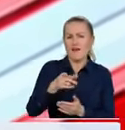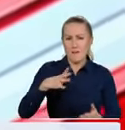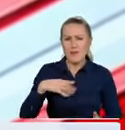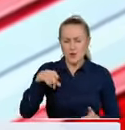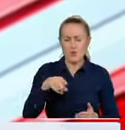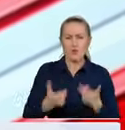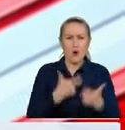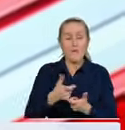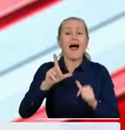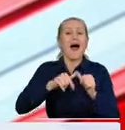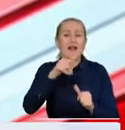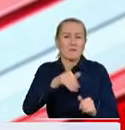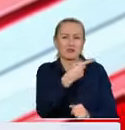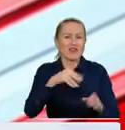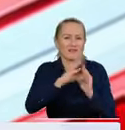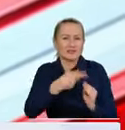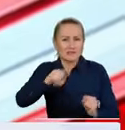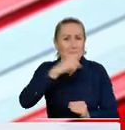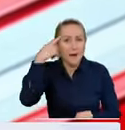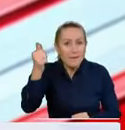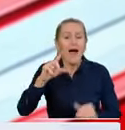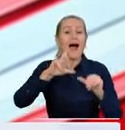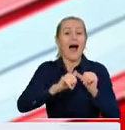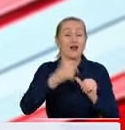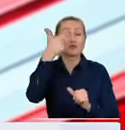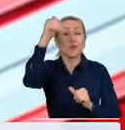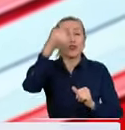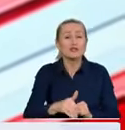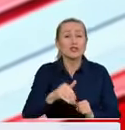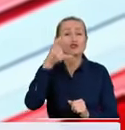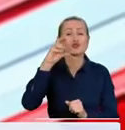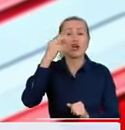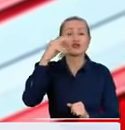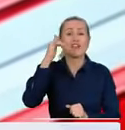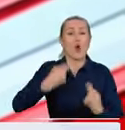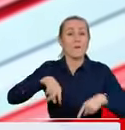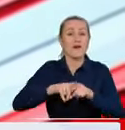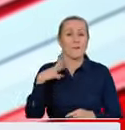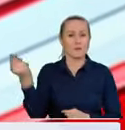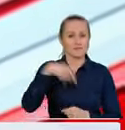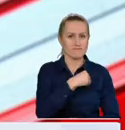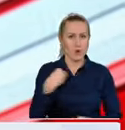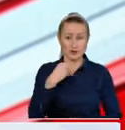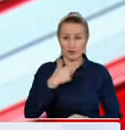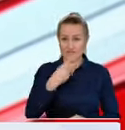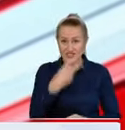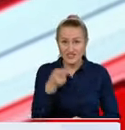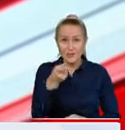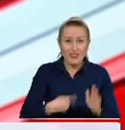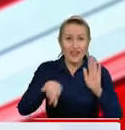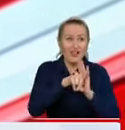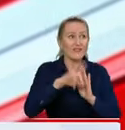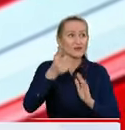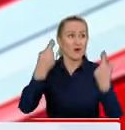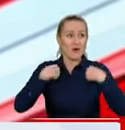ale prawie 100 tysięcy Czeczenów trafiło do Polski. Czy widzimy negatywne skutki ich obecności? Nie. Część z